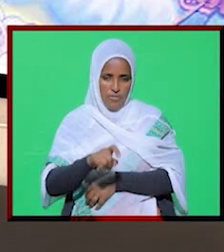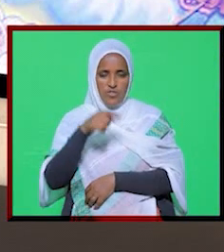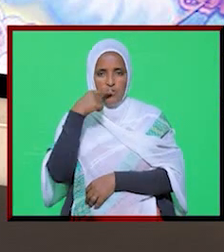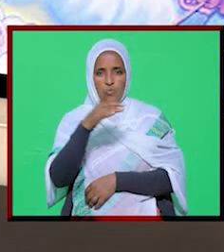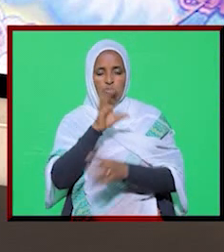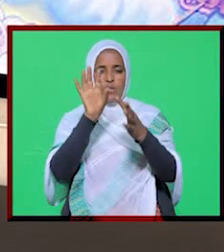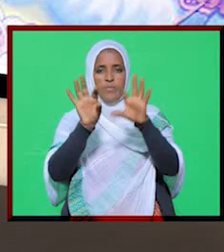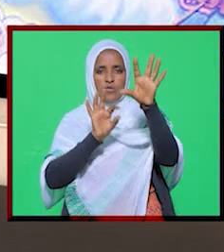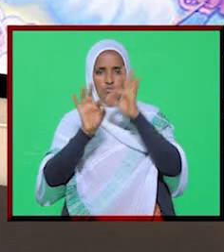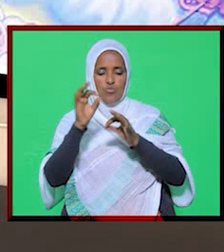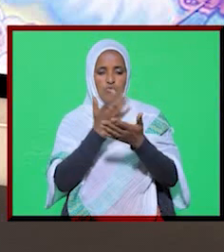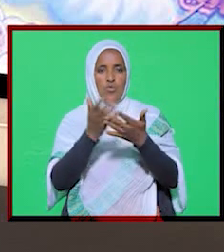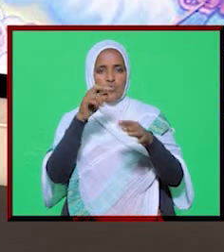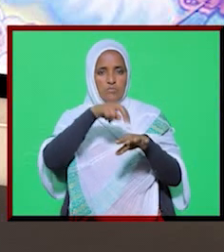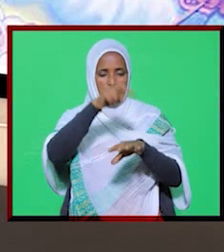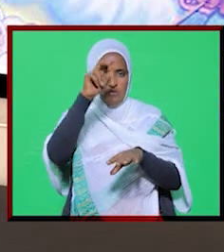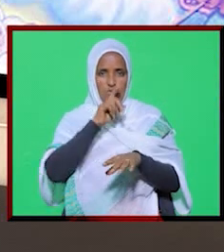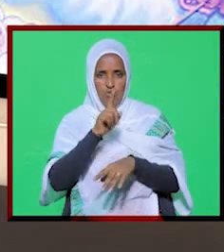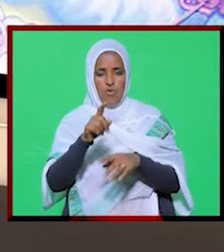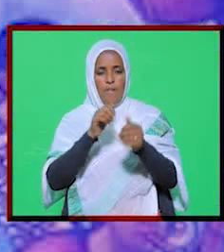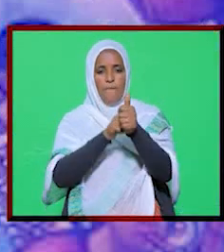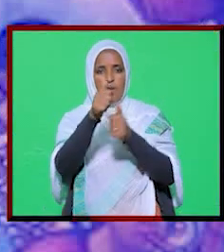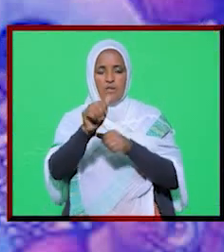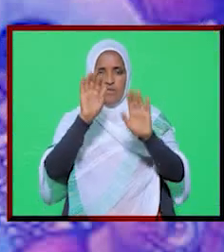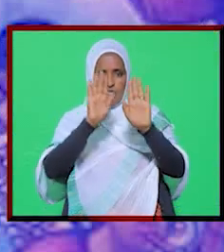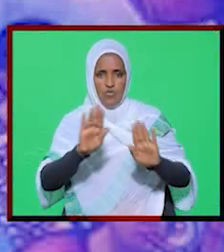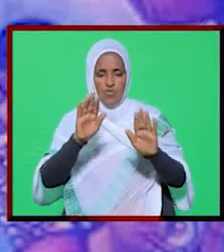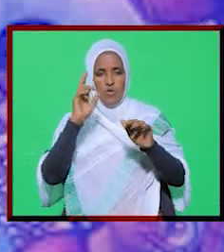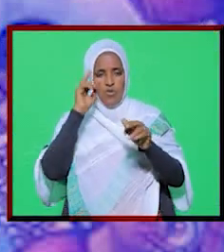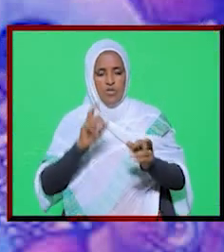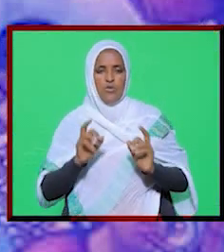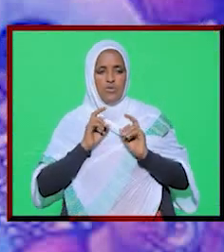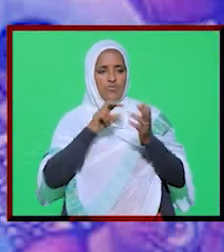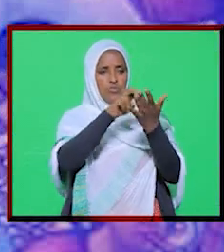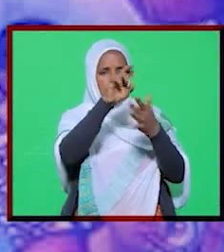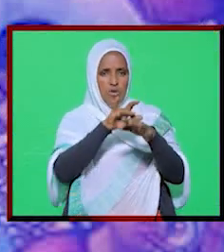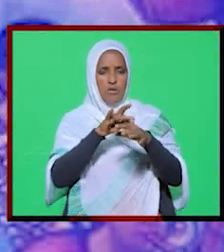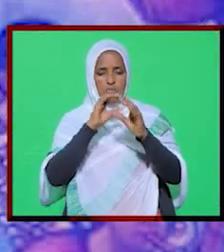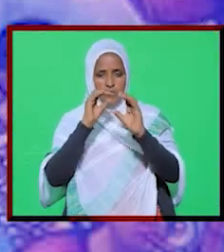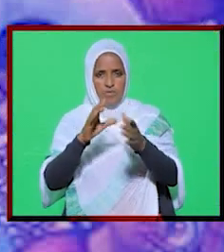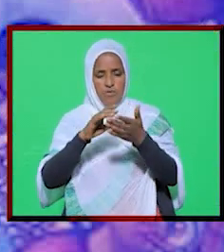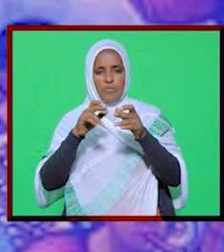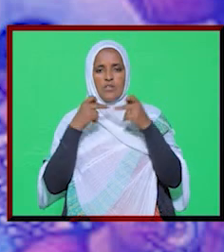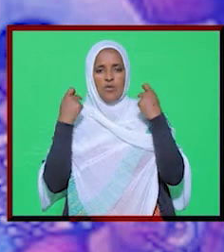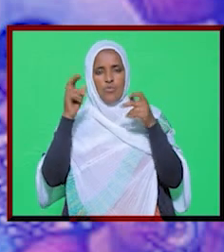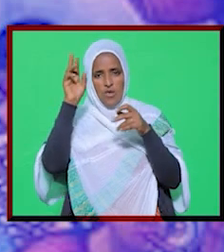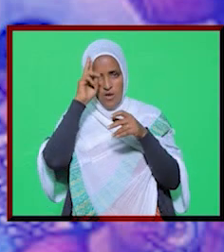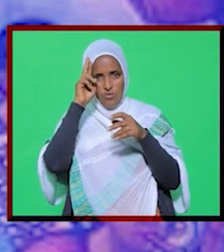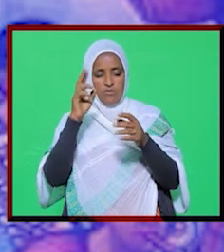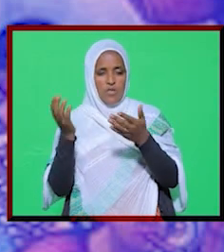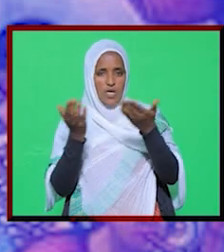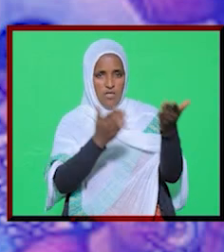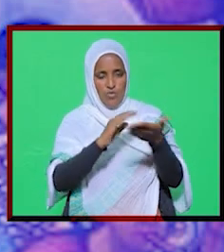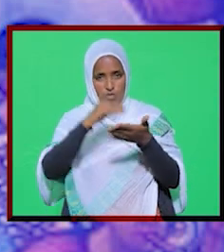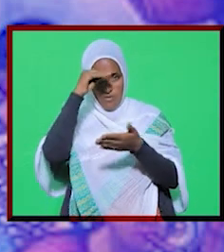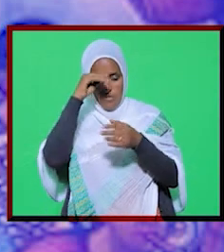አለባቸው የተባሉና የተመረጡ ጉዳዮችን የምናነሳበት አምድ ነው። ባሳለፍነው እሁድ ሐዊረ ሕይወት በተሰኘው ጉዞ ላይ በመምህራችን በዲያቆን